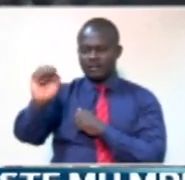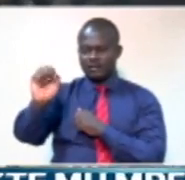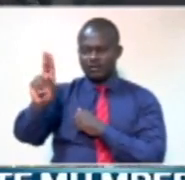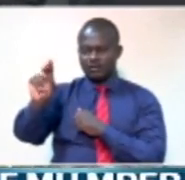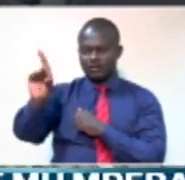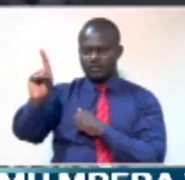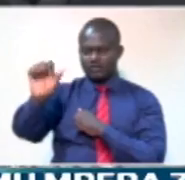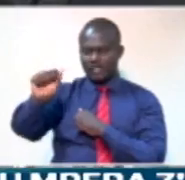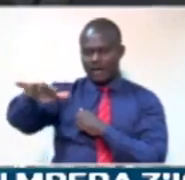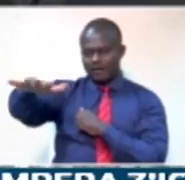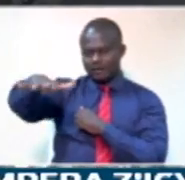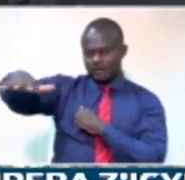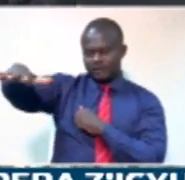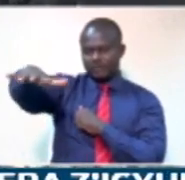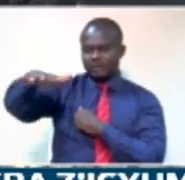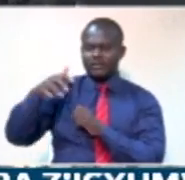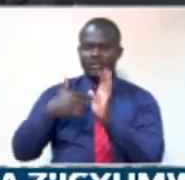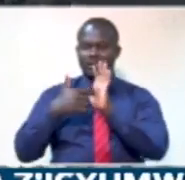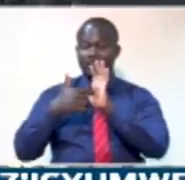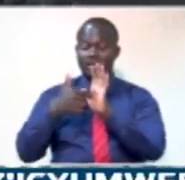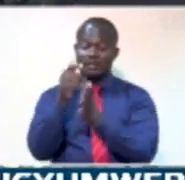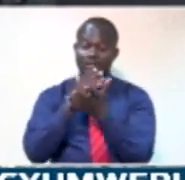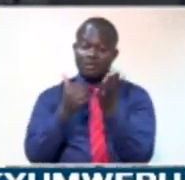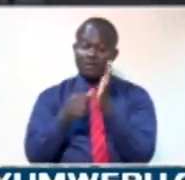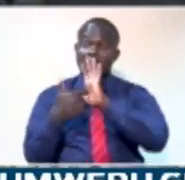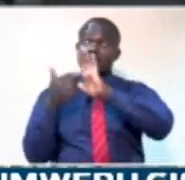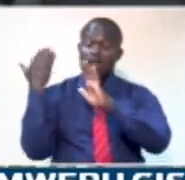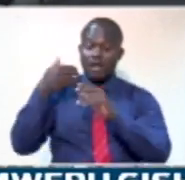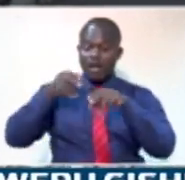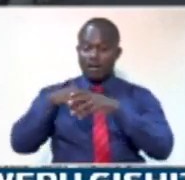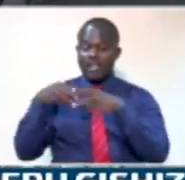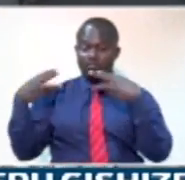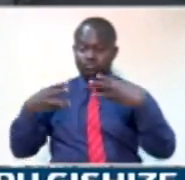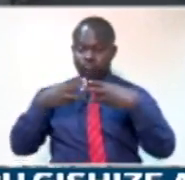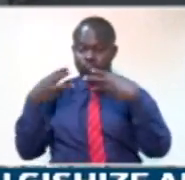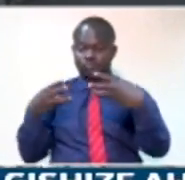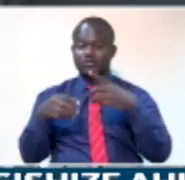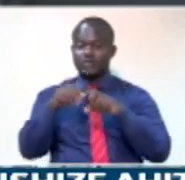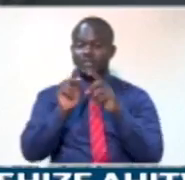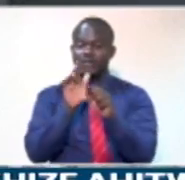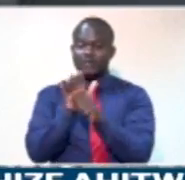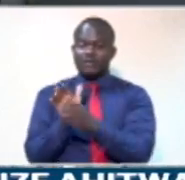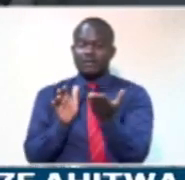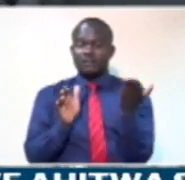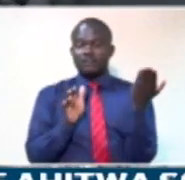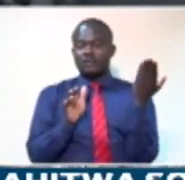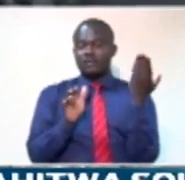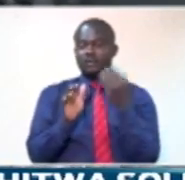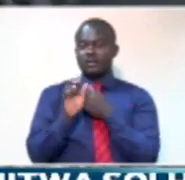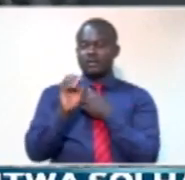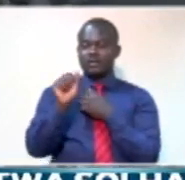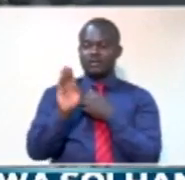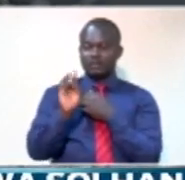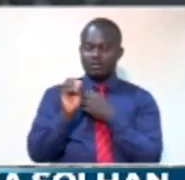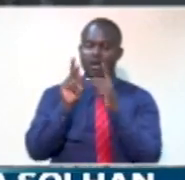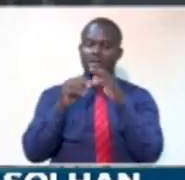ibisigisigi by'intambara ibikorwa by'iterabwoba hano mu gaceka Afungi mu ntara ya Cabo Delgado abaturage